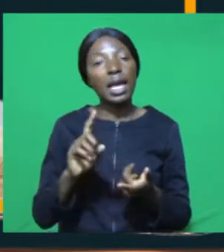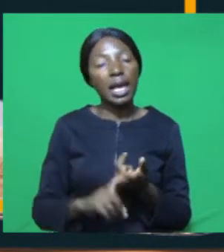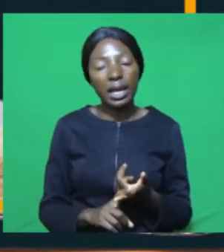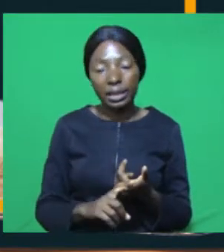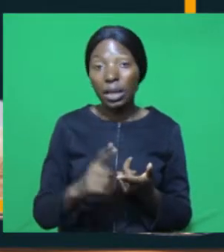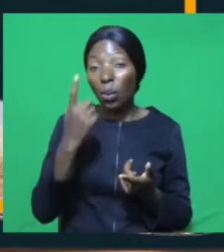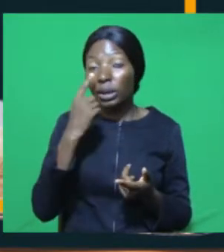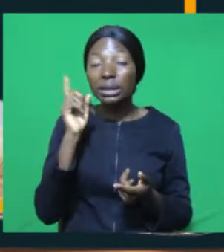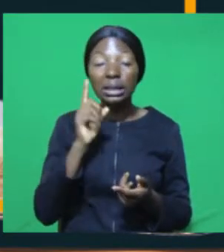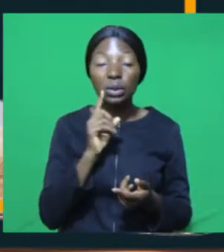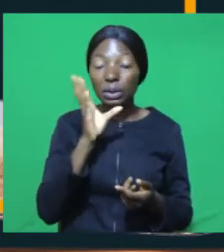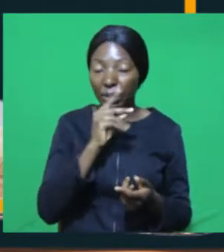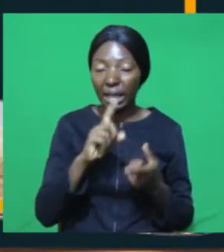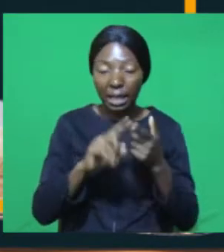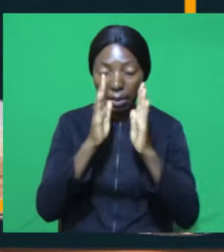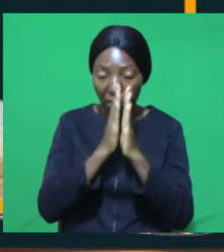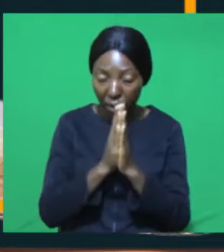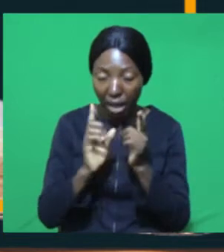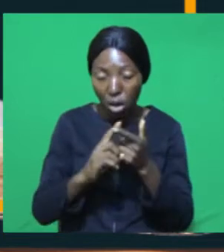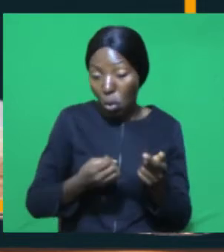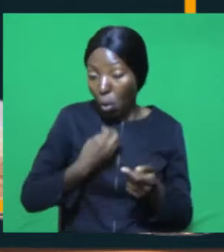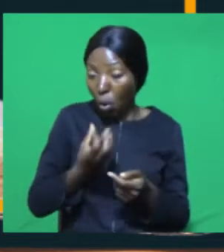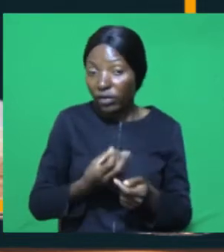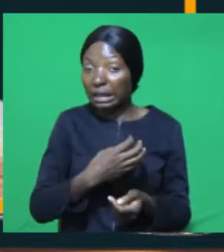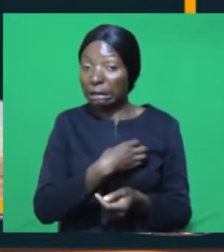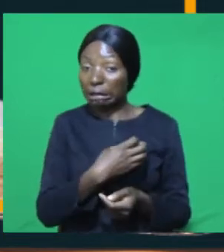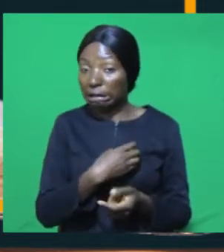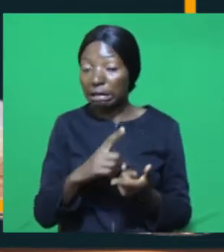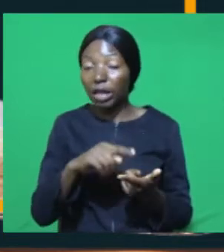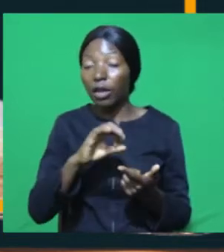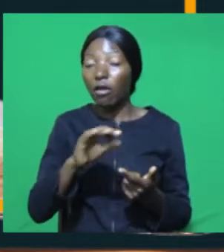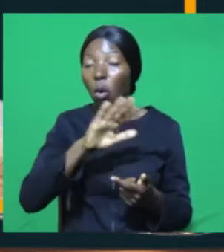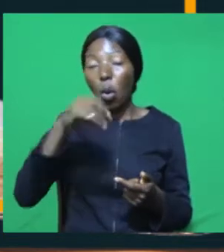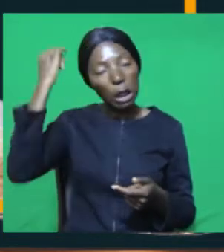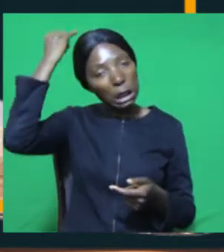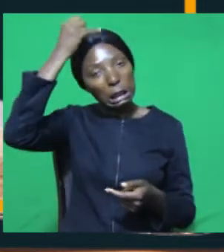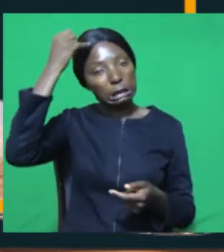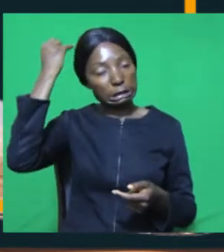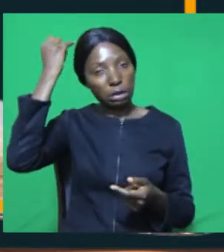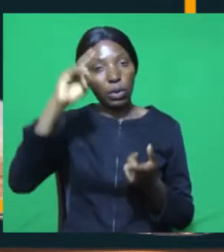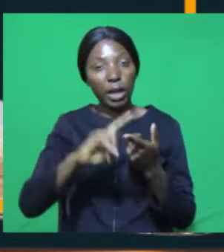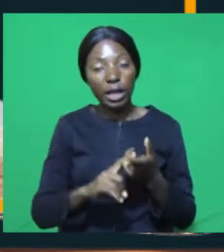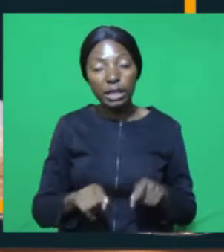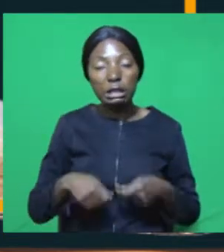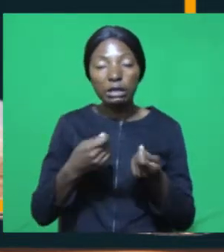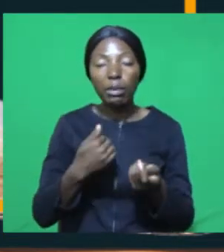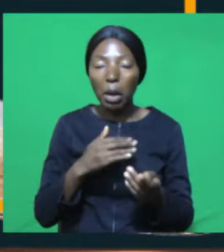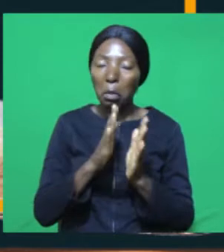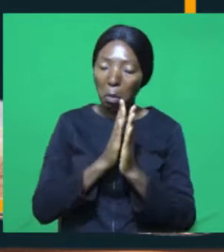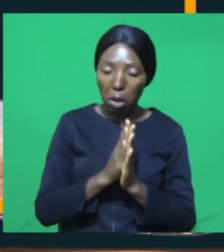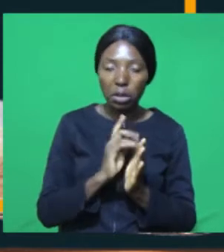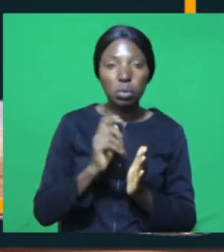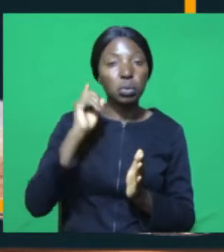Zvino ndakati ndichataura nekunyengetera nekuzveurura zvivi zvangu nezvivi zvevanhu vangu vaIsraeri. Nekuisa kukumbira kwangu